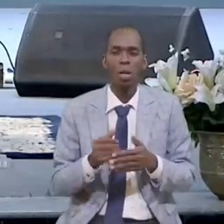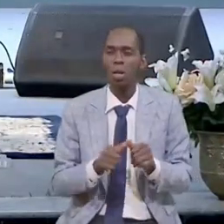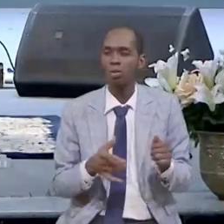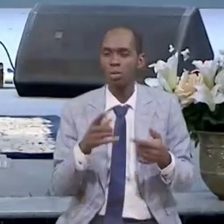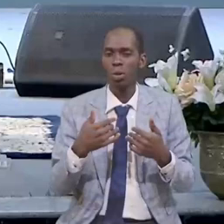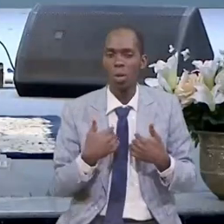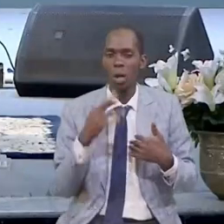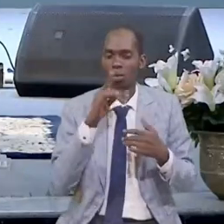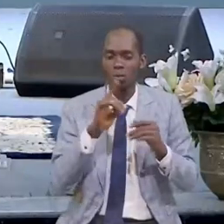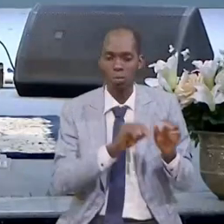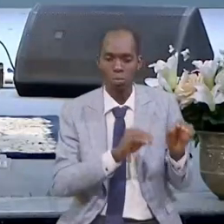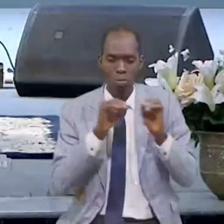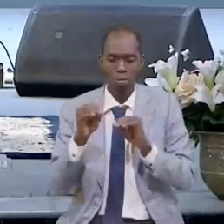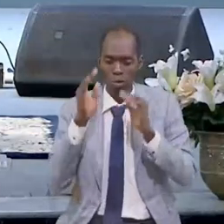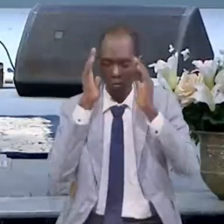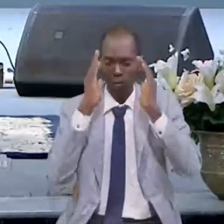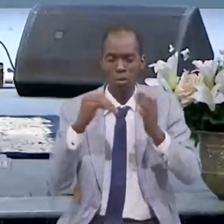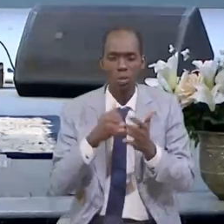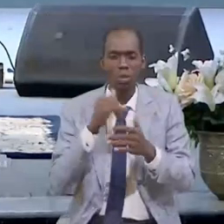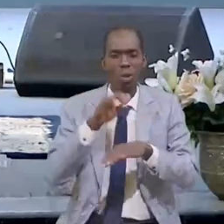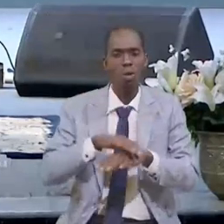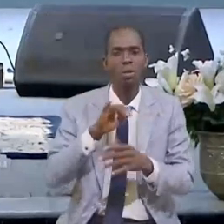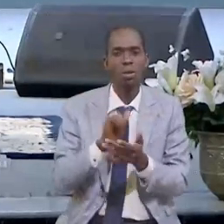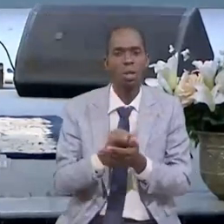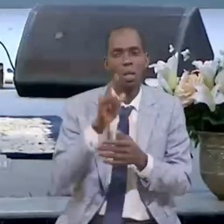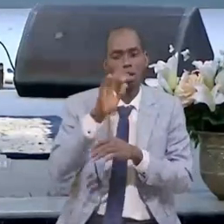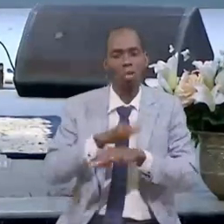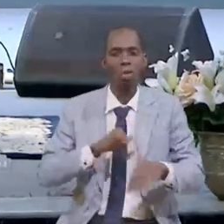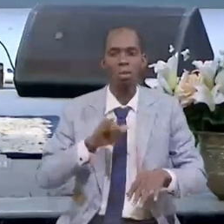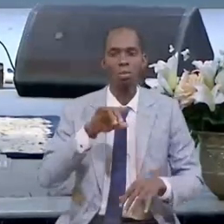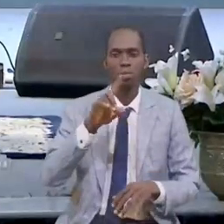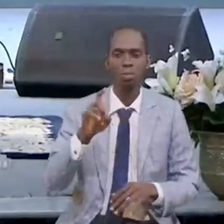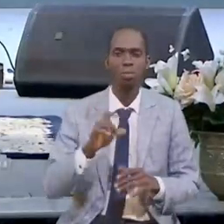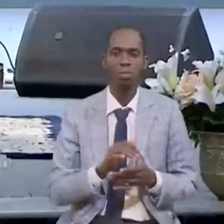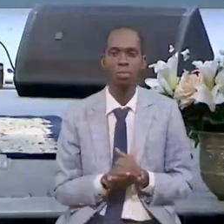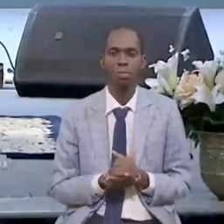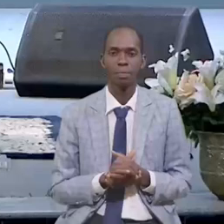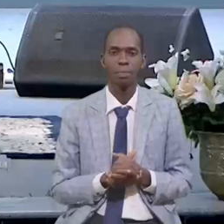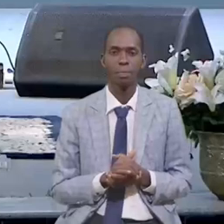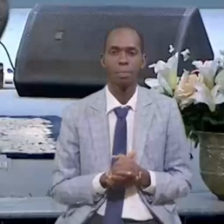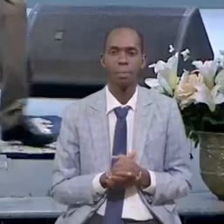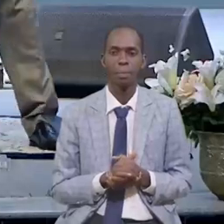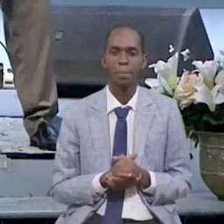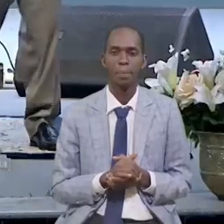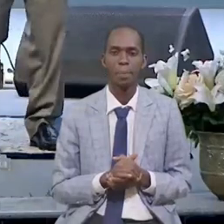Est-ce que vous mettez tout ce que vous avez comme pensée, force sur cet appel?